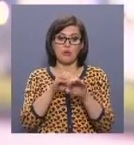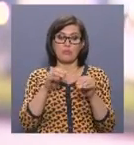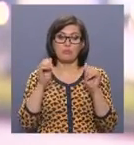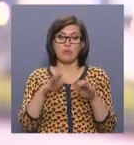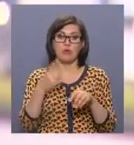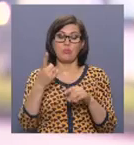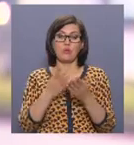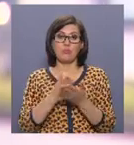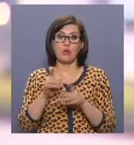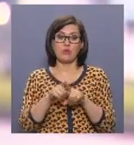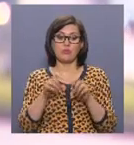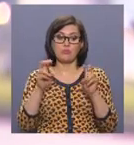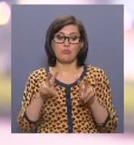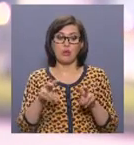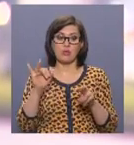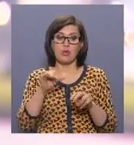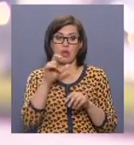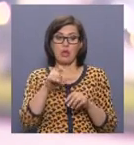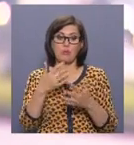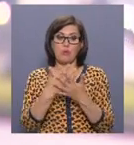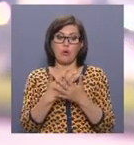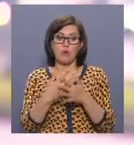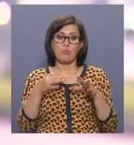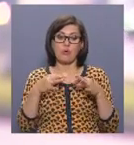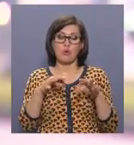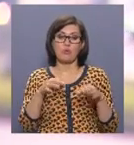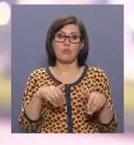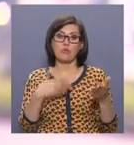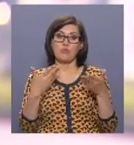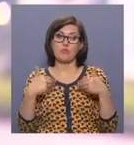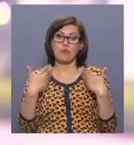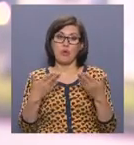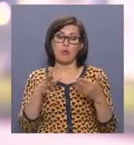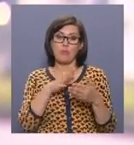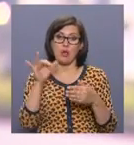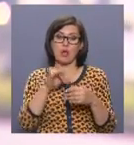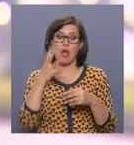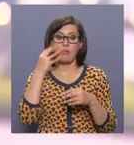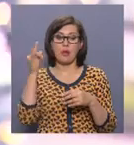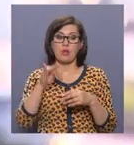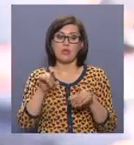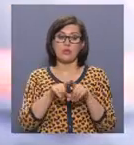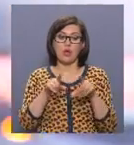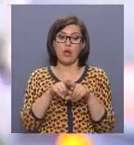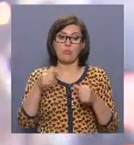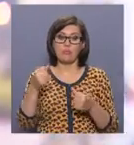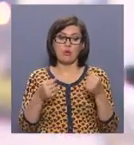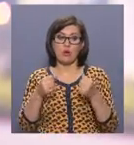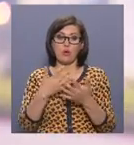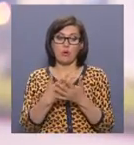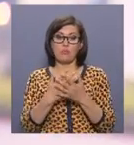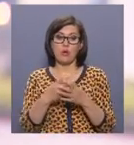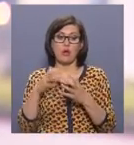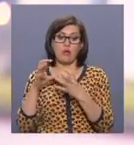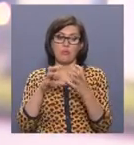шешудің бір жолы ретінде мамандар қоғамдық көлікке көшуді ұсынған болатын. Алайда алматылықтар темір тұлпарларын қоғамдық